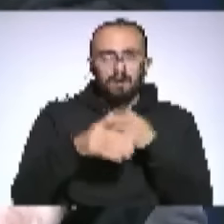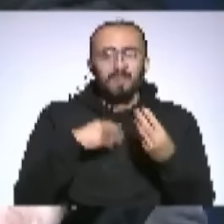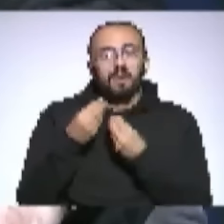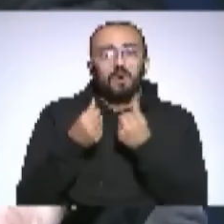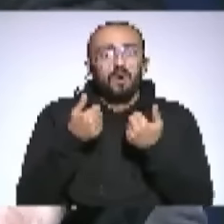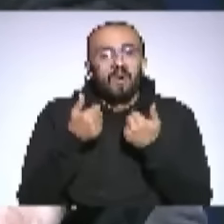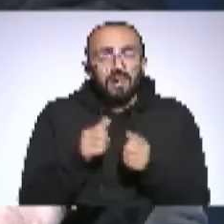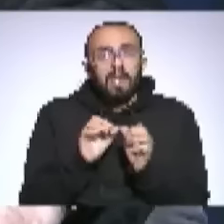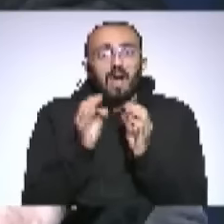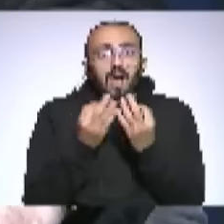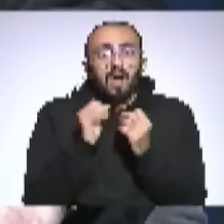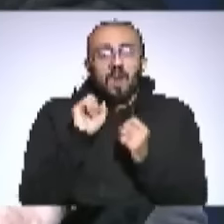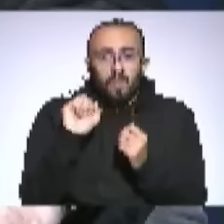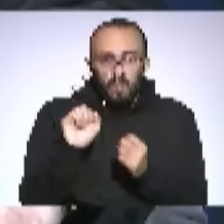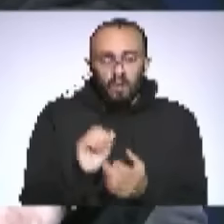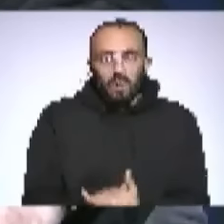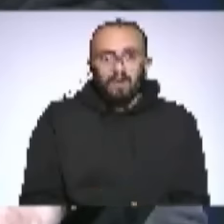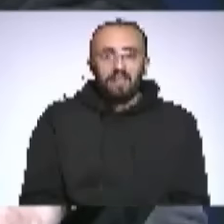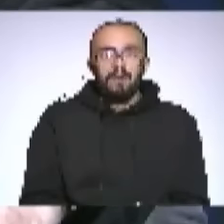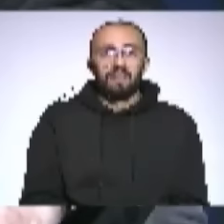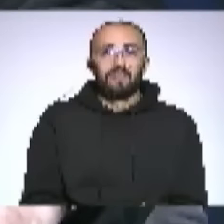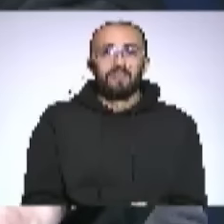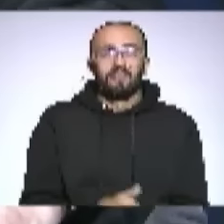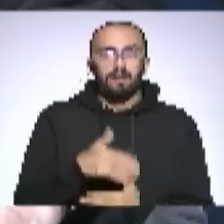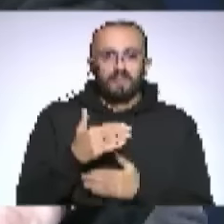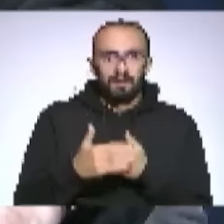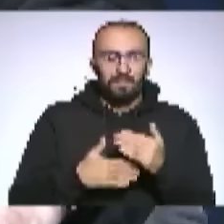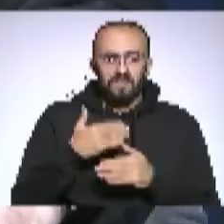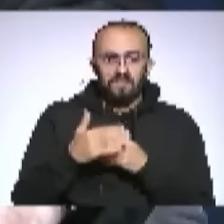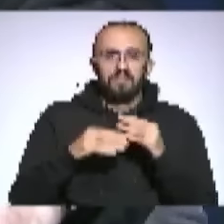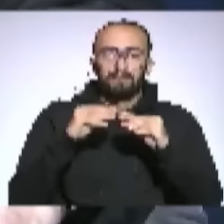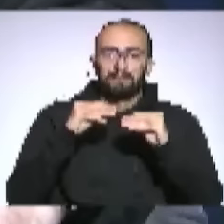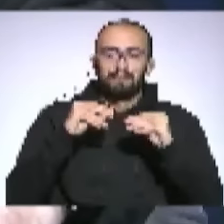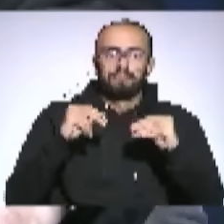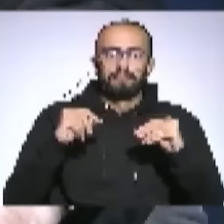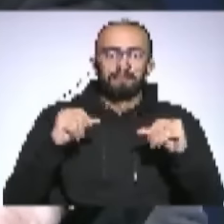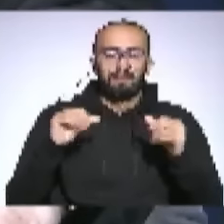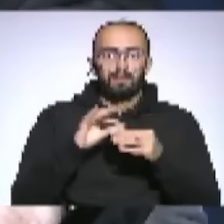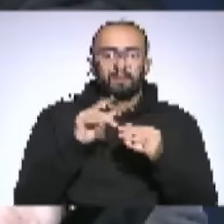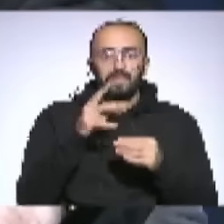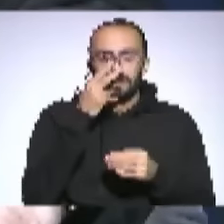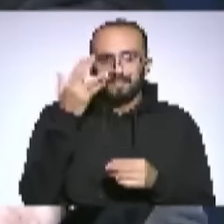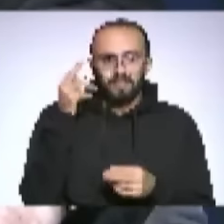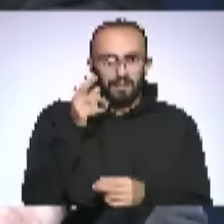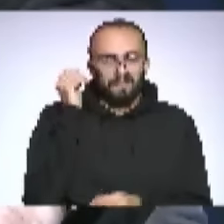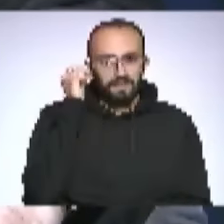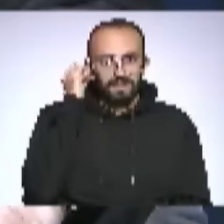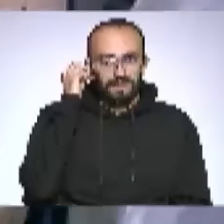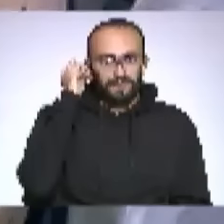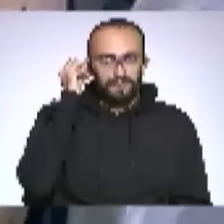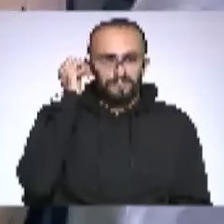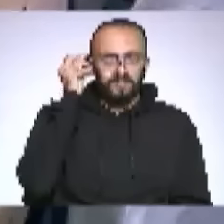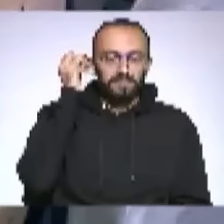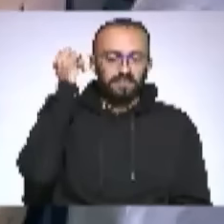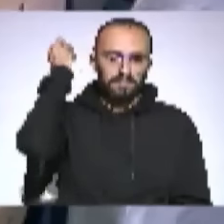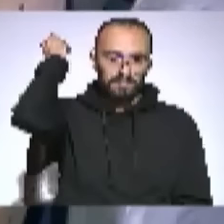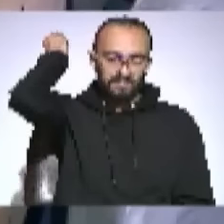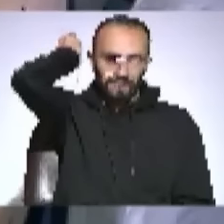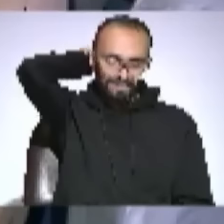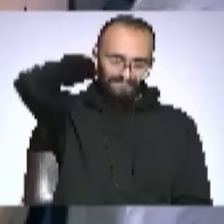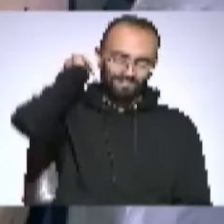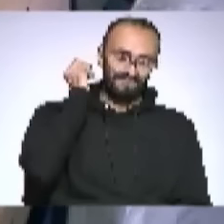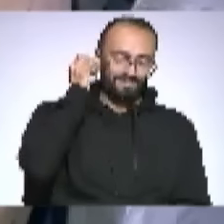الطيبه لاهله مع الوقت هتدوب اي رواسب بسبب الماضي يعني ده الحل اللي تقدر تع